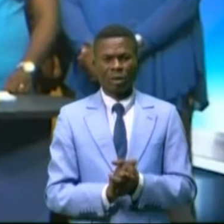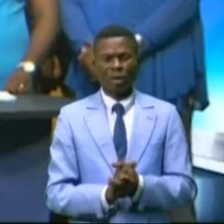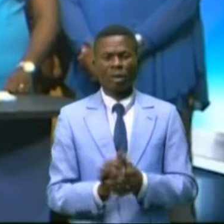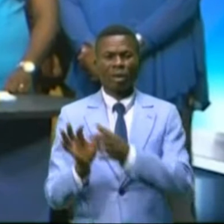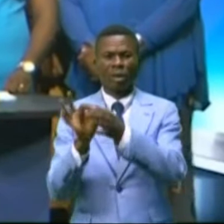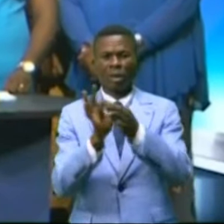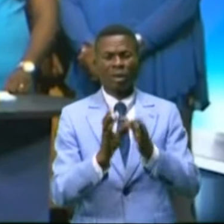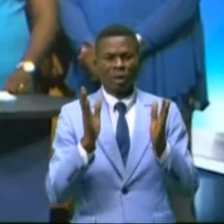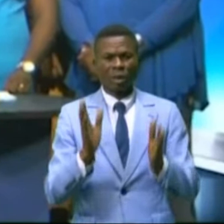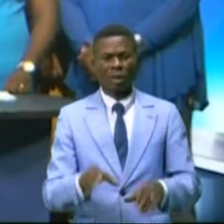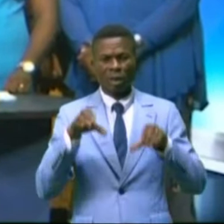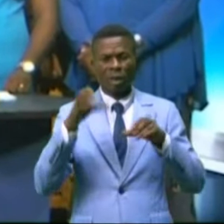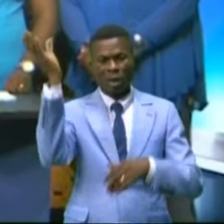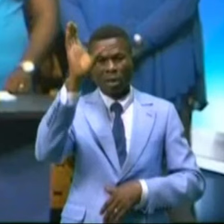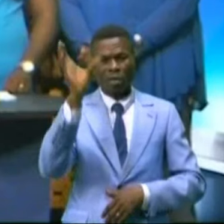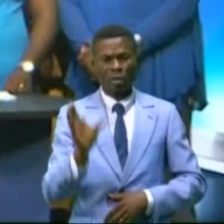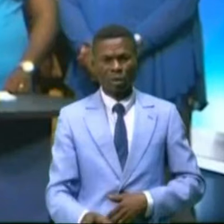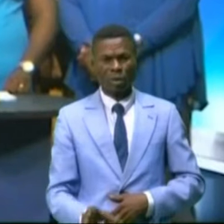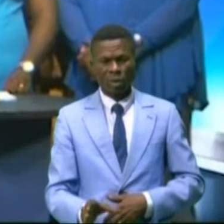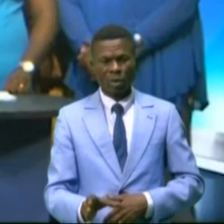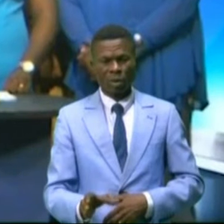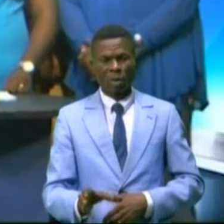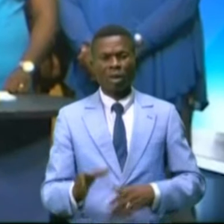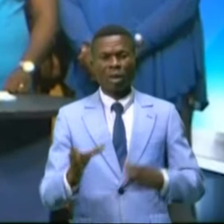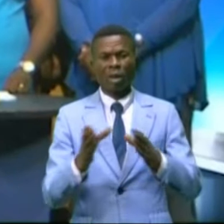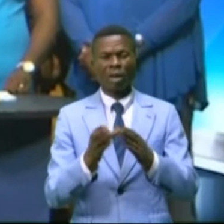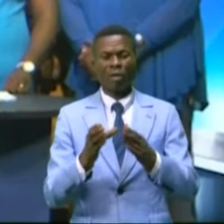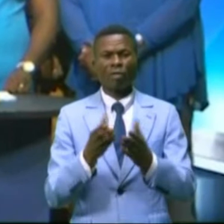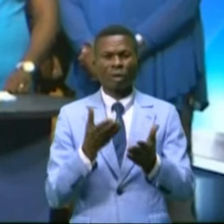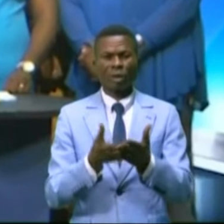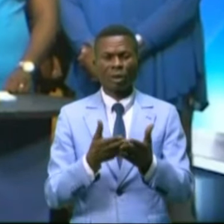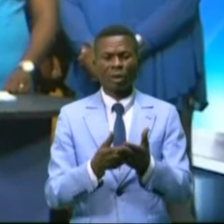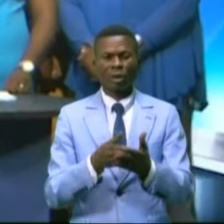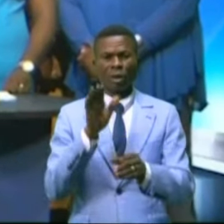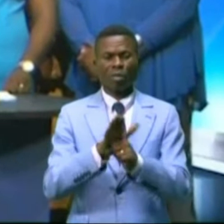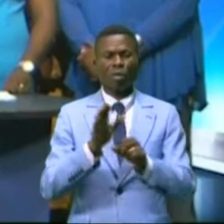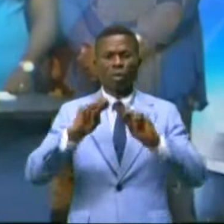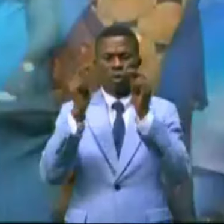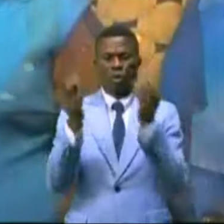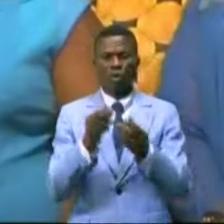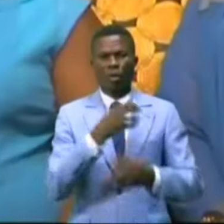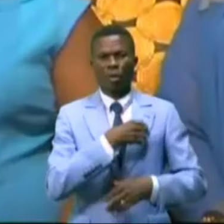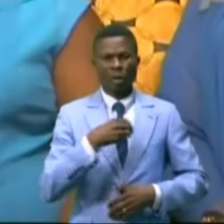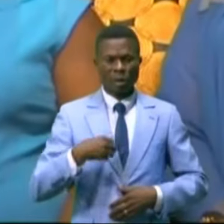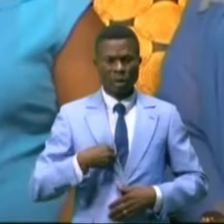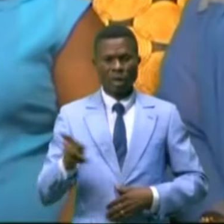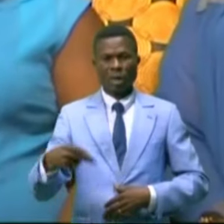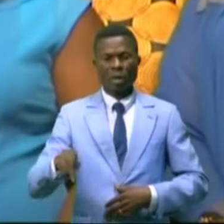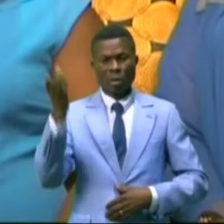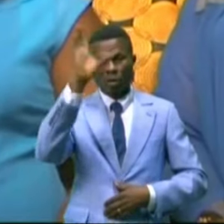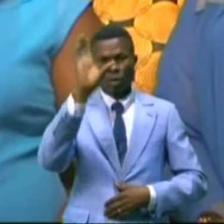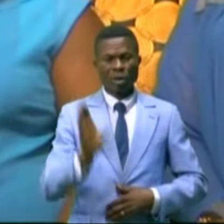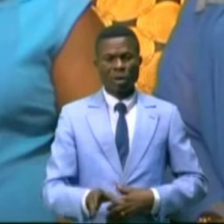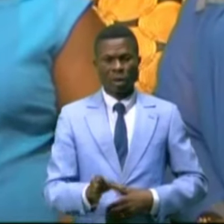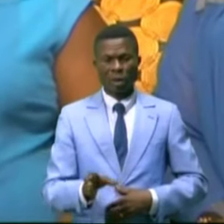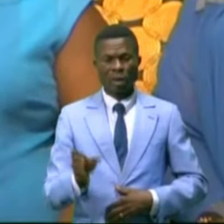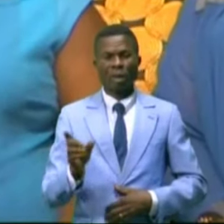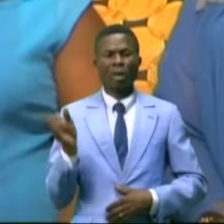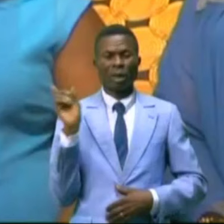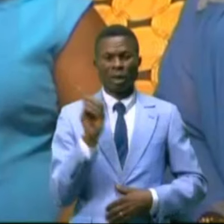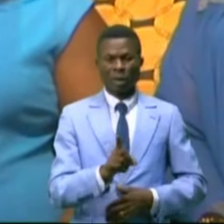coordination du Congo central avec en son sein plusieurs structures de femmes de la province vient par la